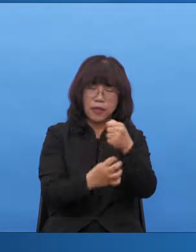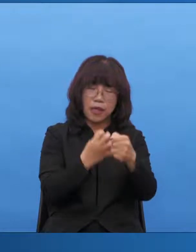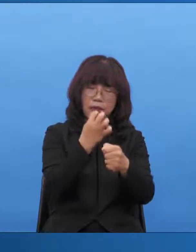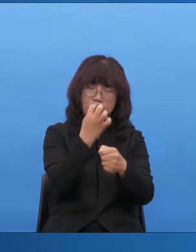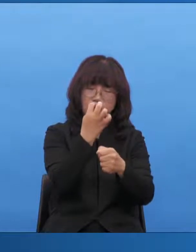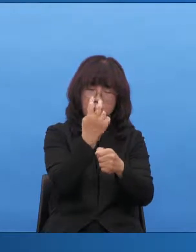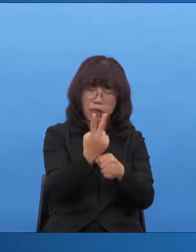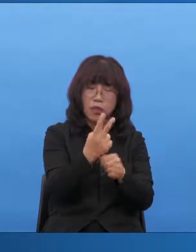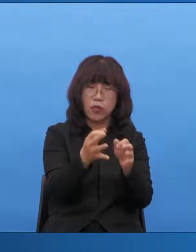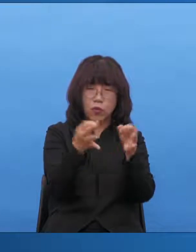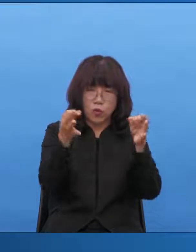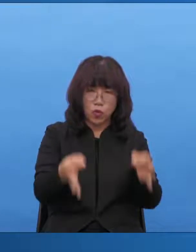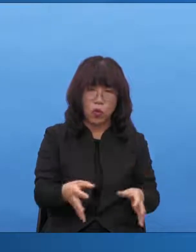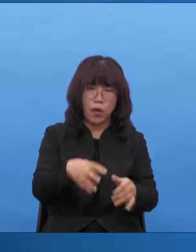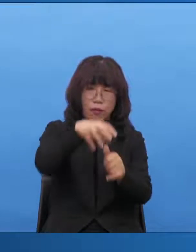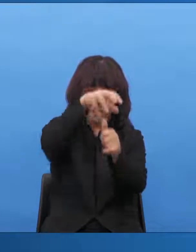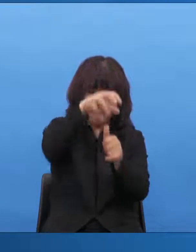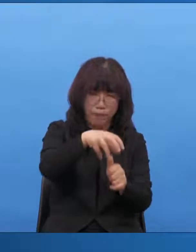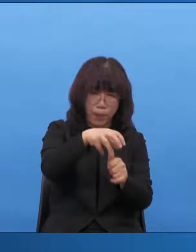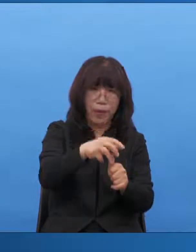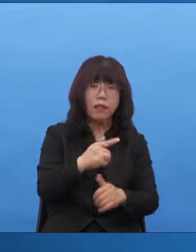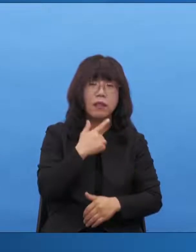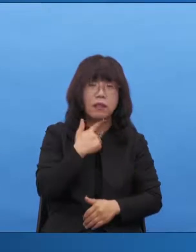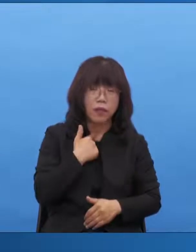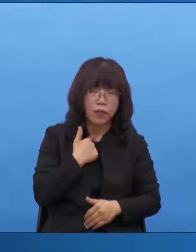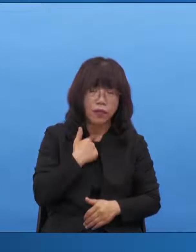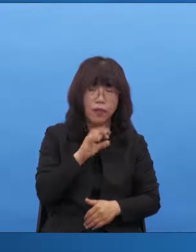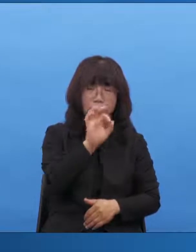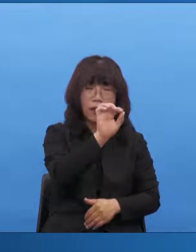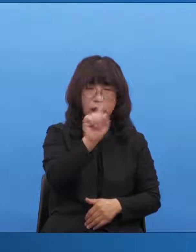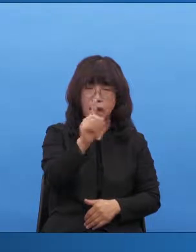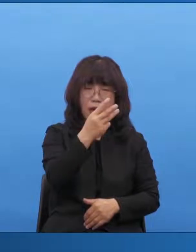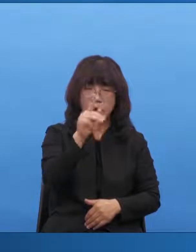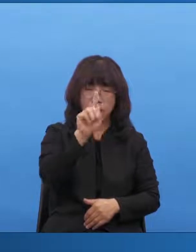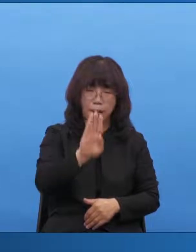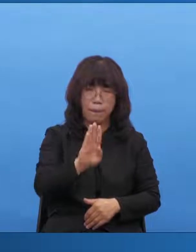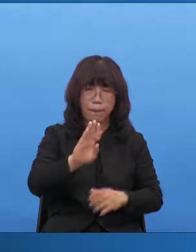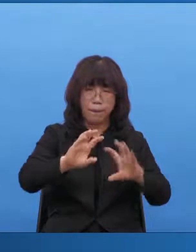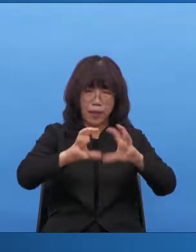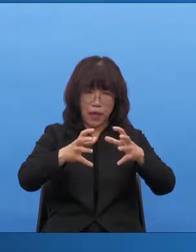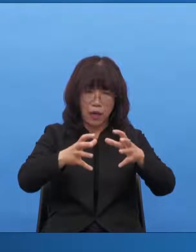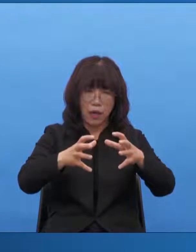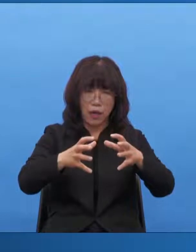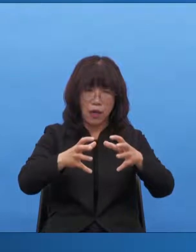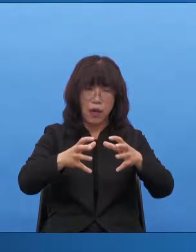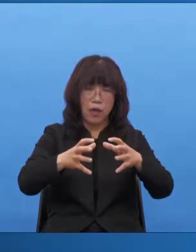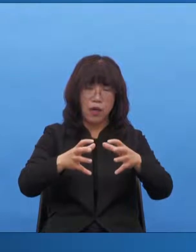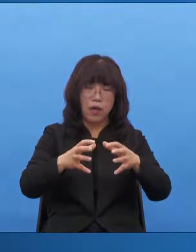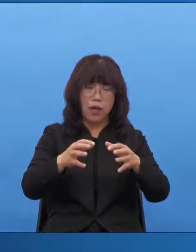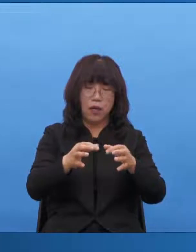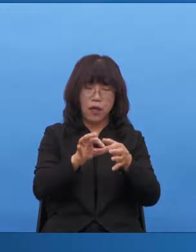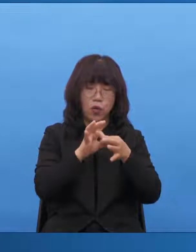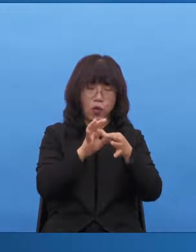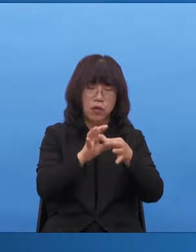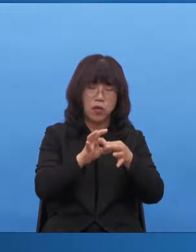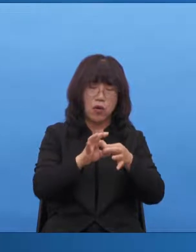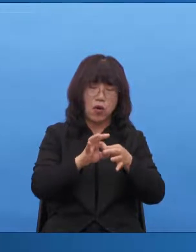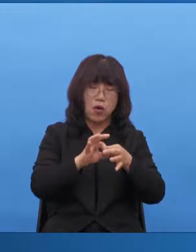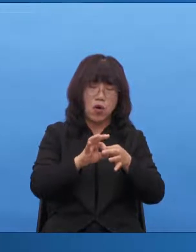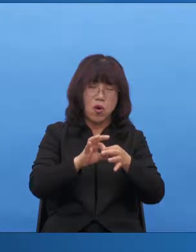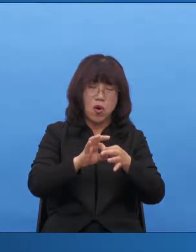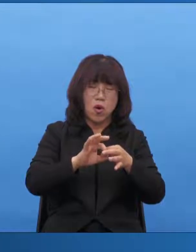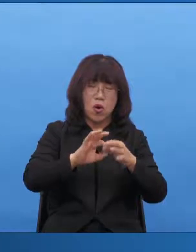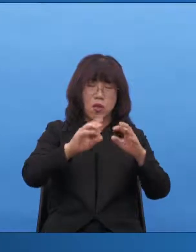이어갔습니다. 2011년 주위 아랍권 나라들의 중심으로 시작된 아랍의 민주화 시위의 영향을 받아 리비아에서도 반정부 시위가